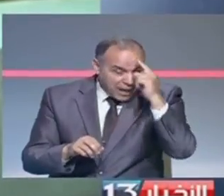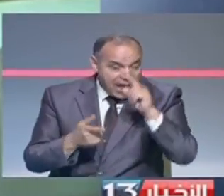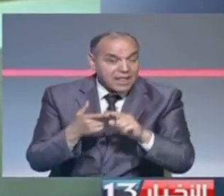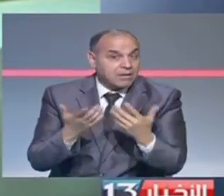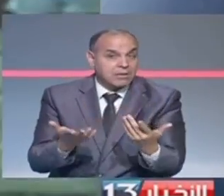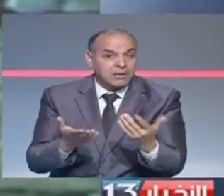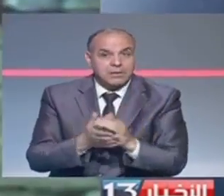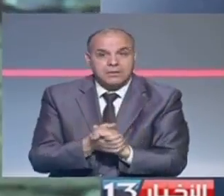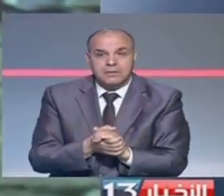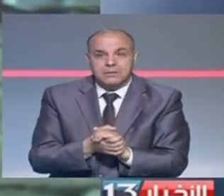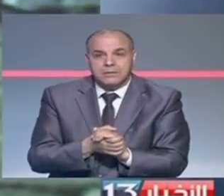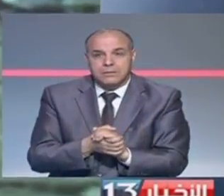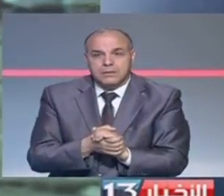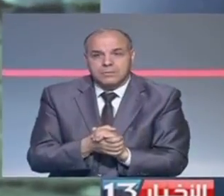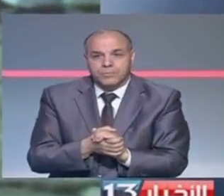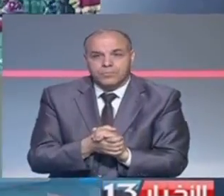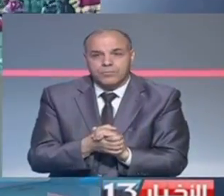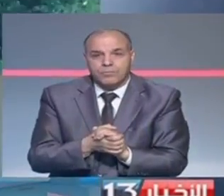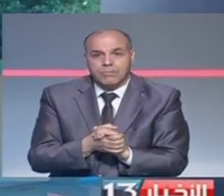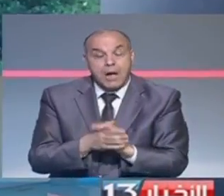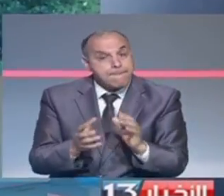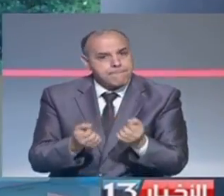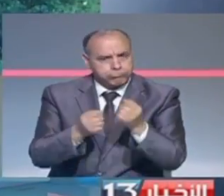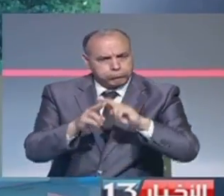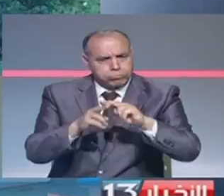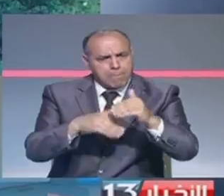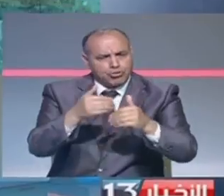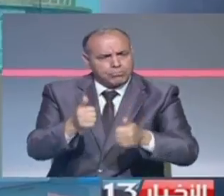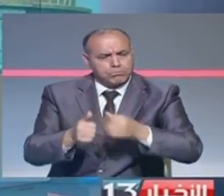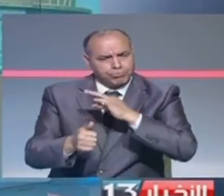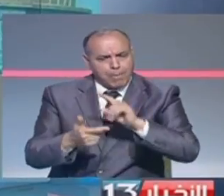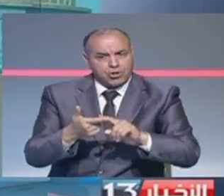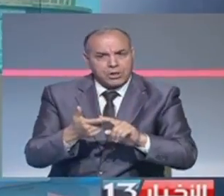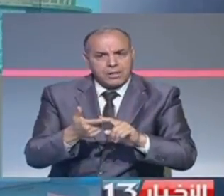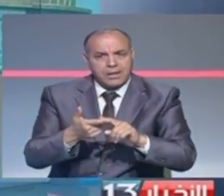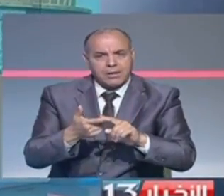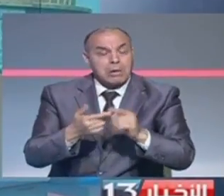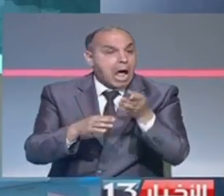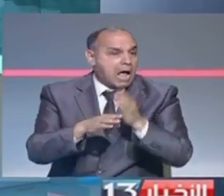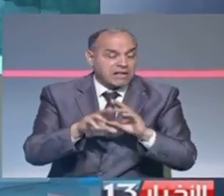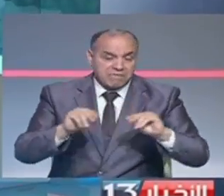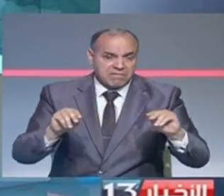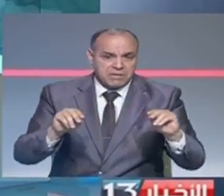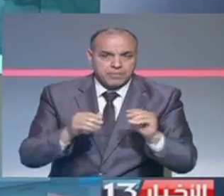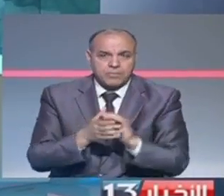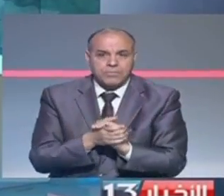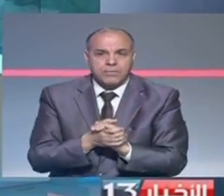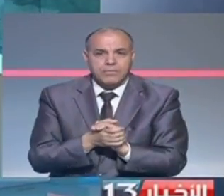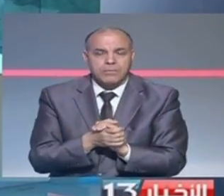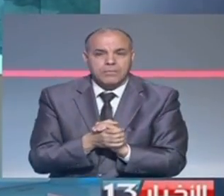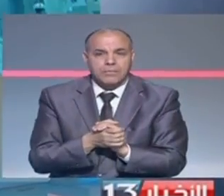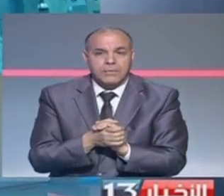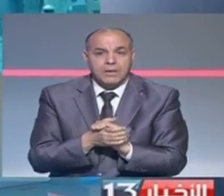اه اه امور كثيره تجعلك حاضرا دون ان تكون حاضر يعني